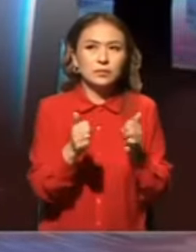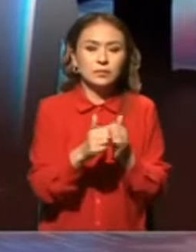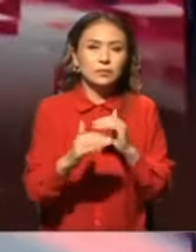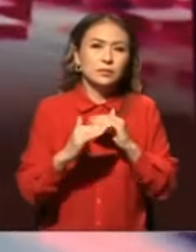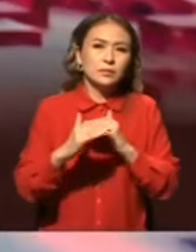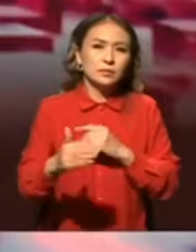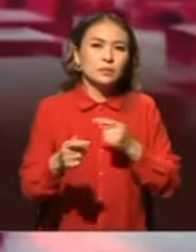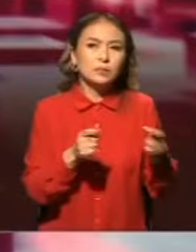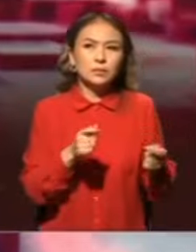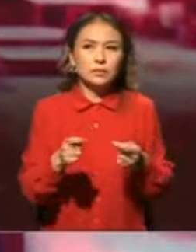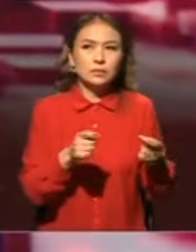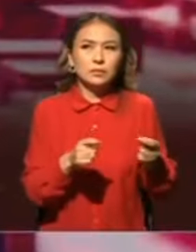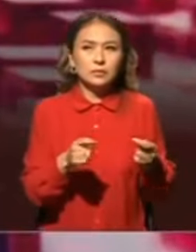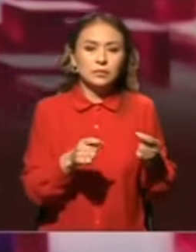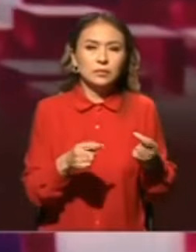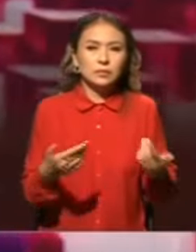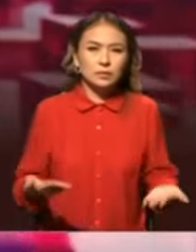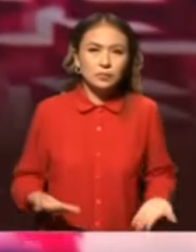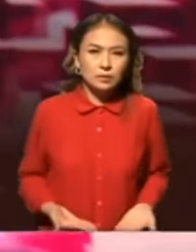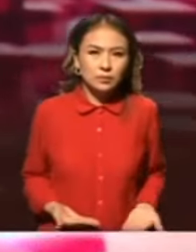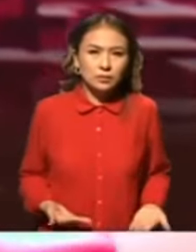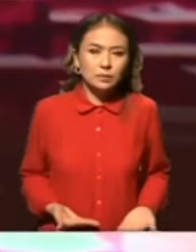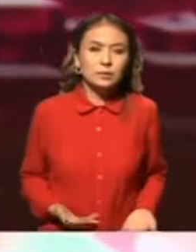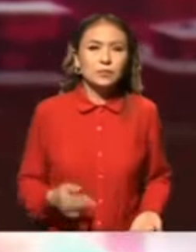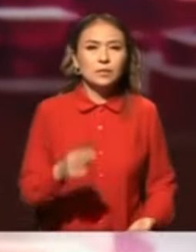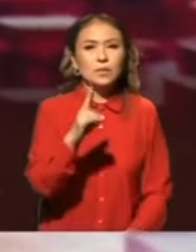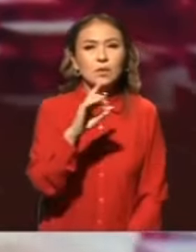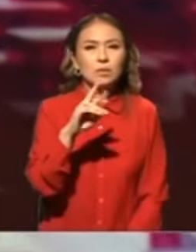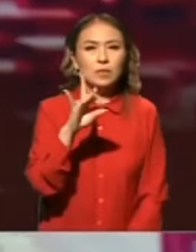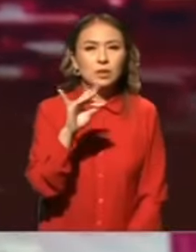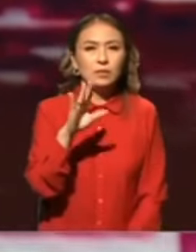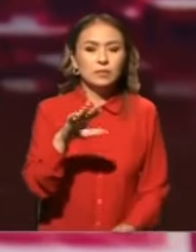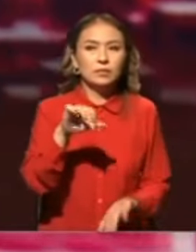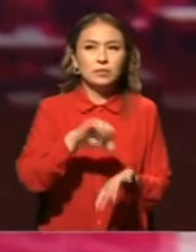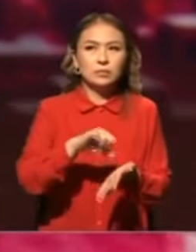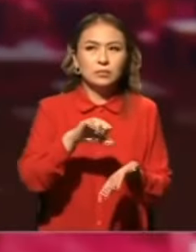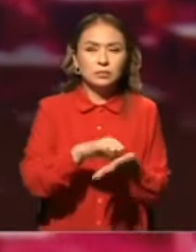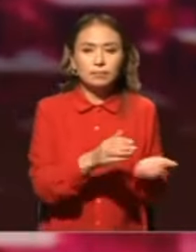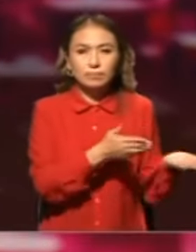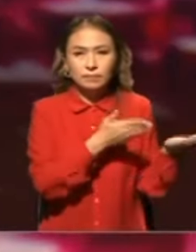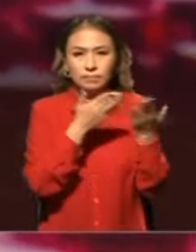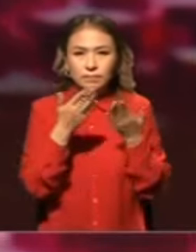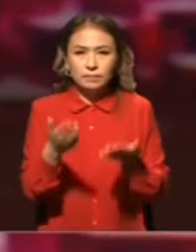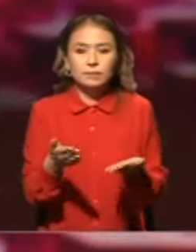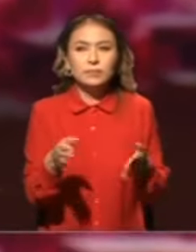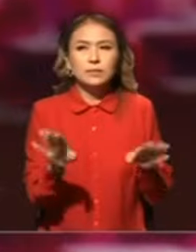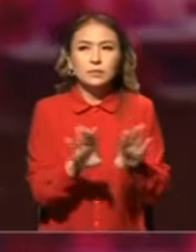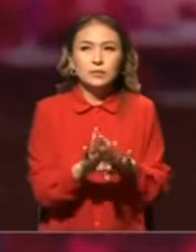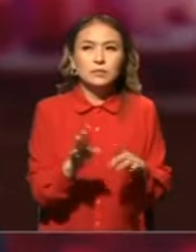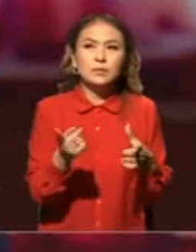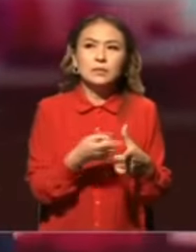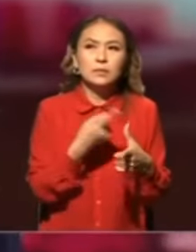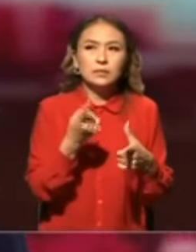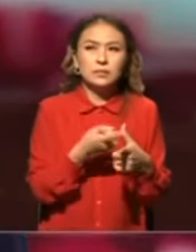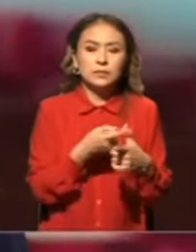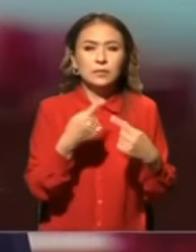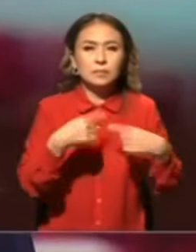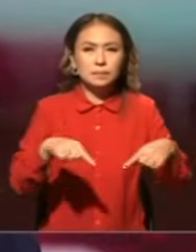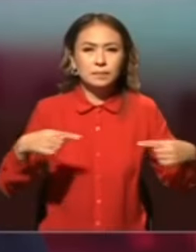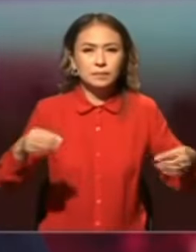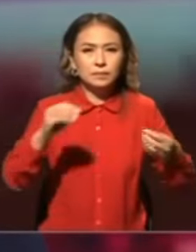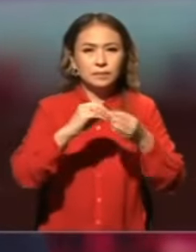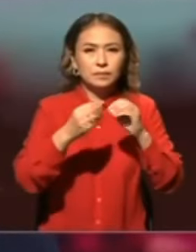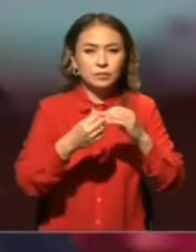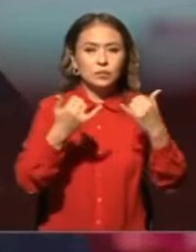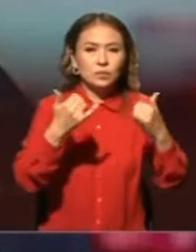жергілікті атқарушы органдардың әлеуметтік кәсіпкерлік корпорацияларын тартуға, соны оператор ретінде тағайындауға, сондай мәселелерді